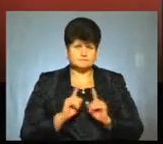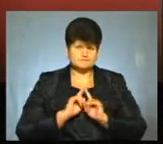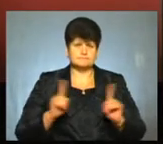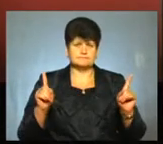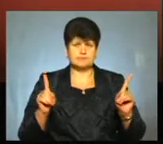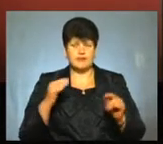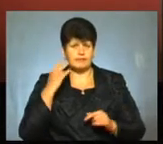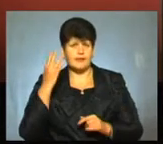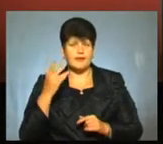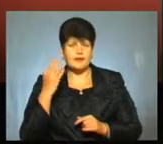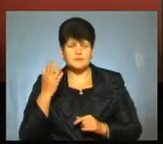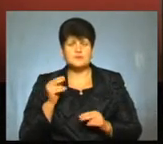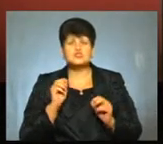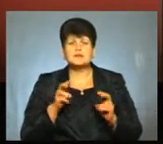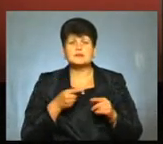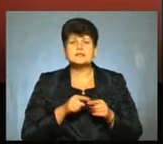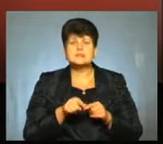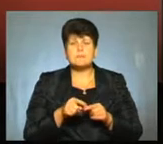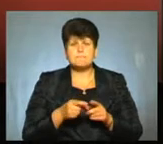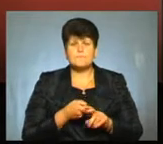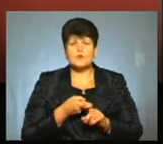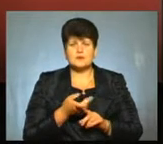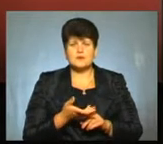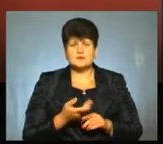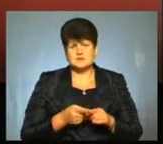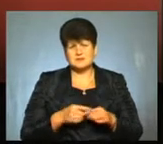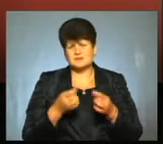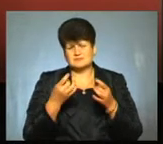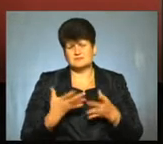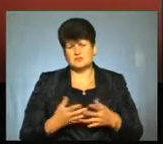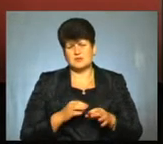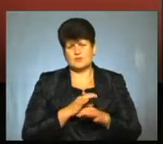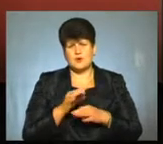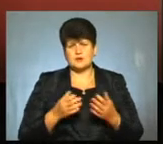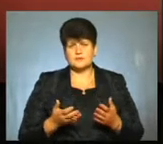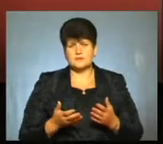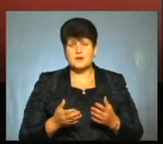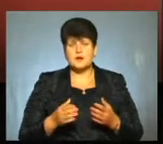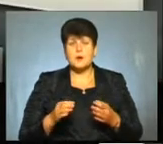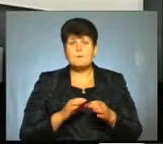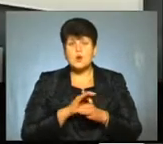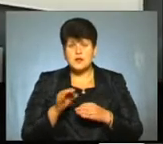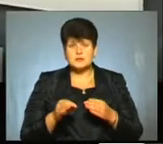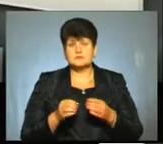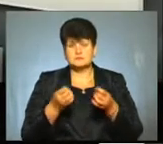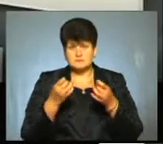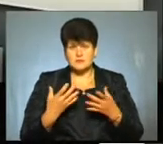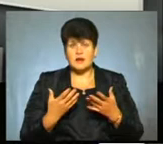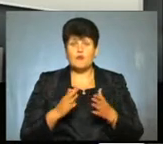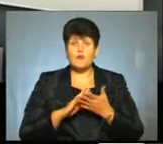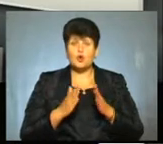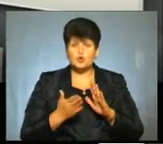дуже креативні ідеї, чи з чим це пов'язано, що проєкти такі буденні, скажімо так, досить. Проєкти буденні, але в